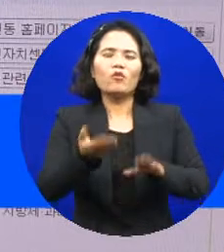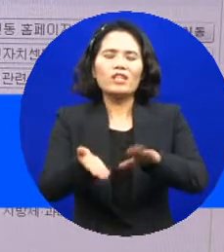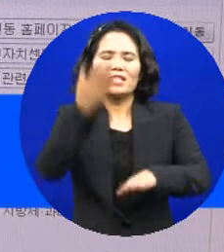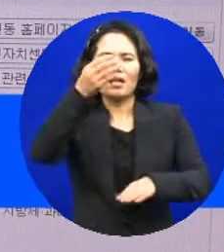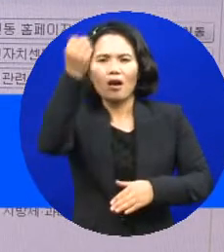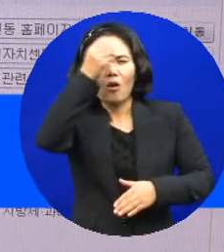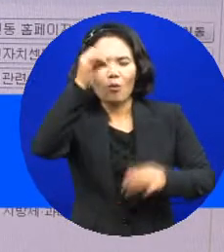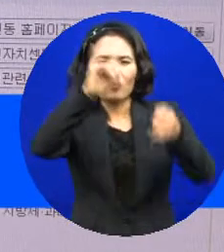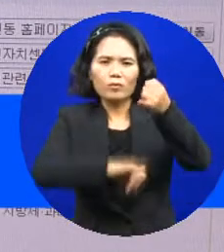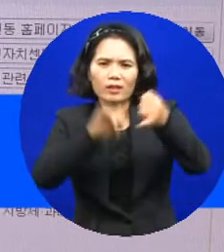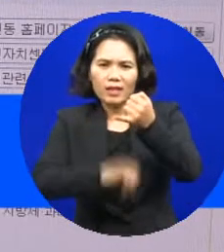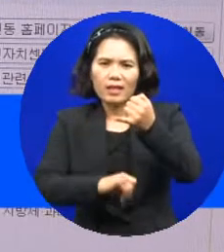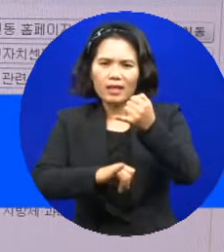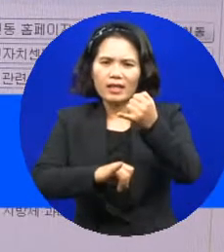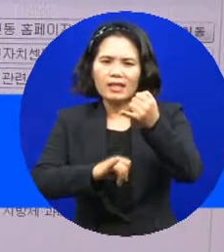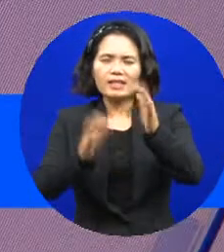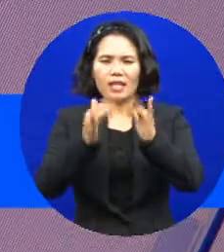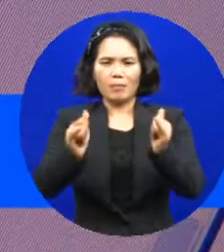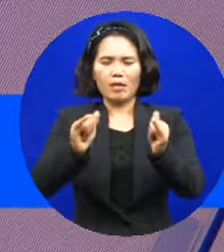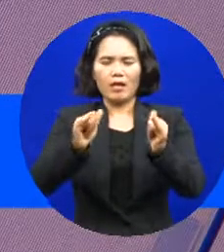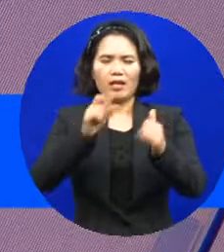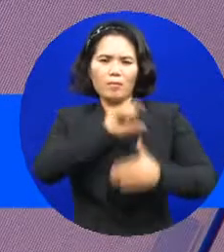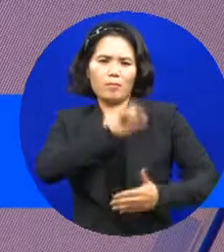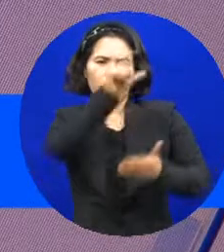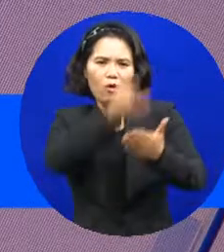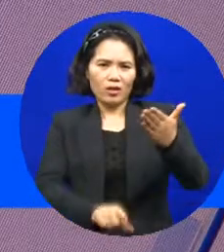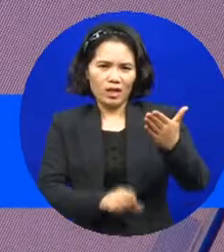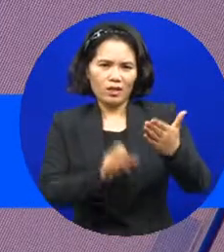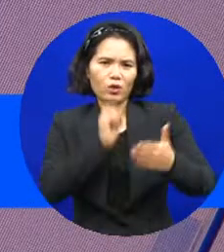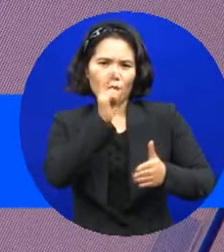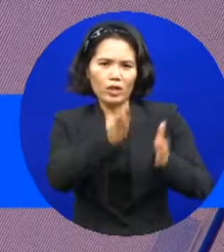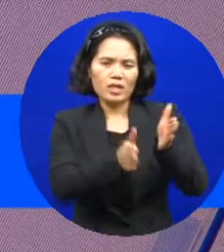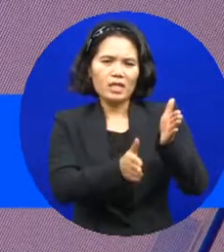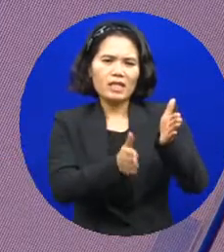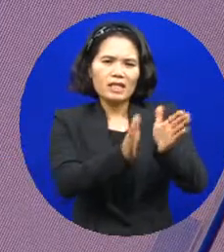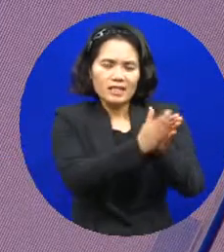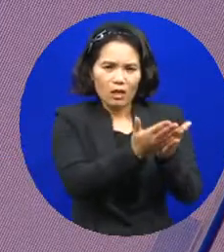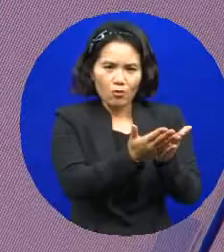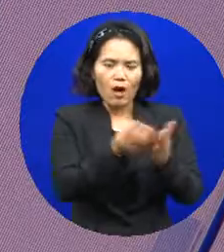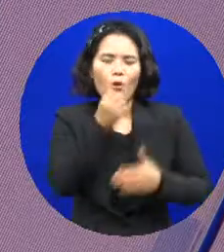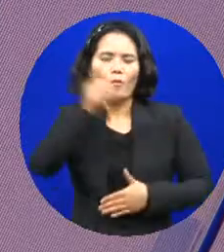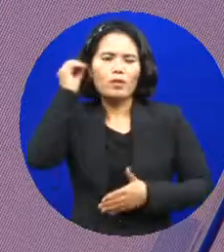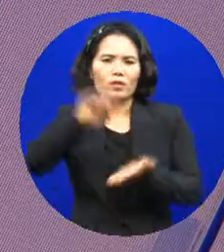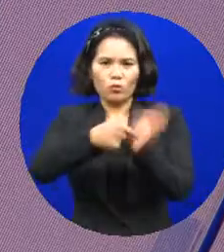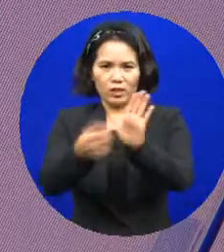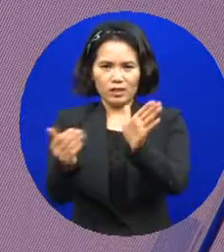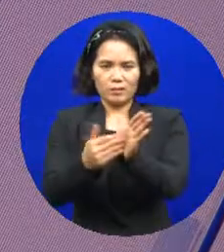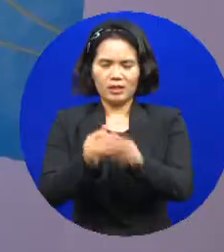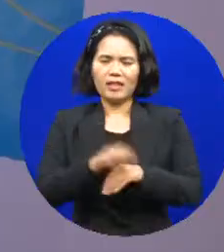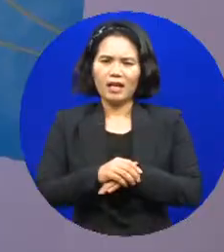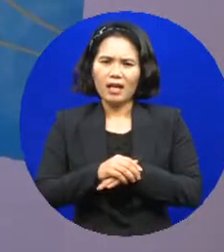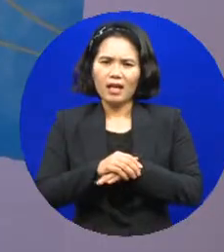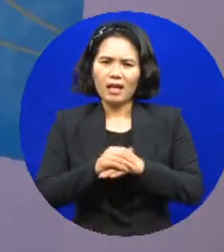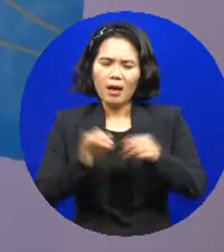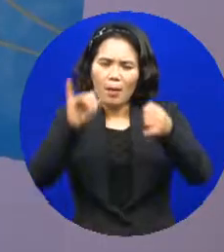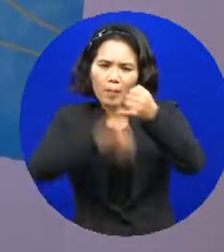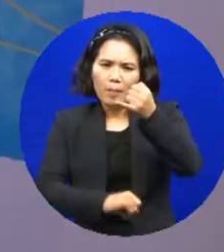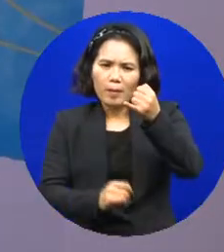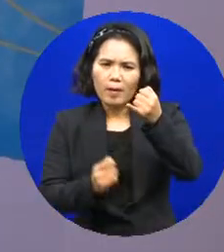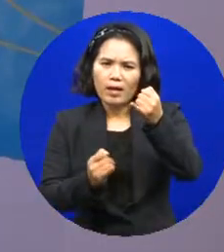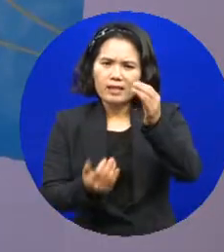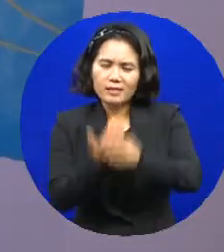고액 상습 체납자 452명의 명단을 지난 16일 용인시보와 시 홈페이지를 통해 공개했습니다. 이들은